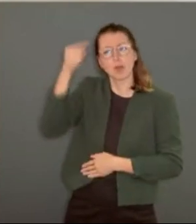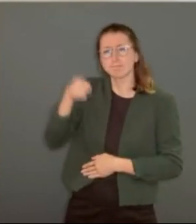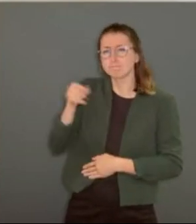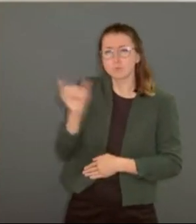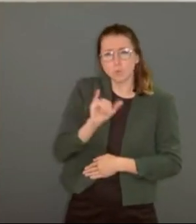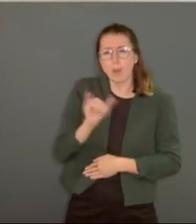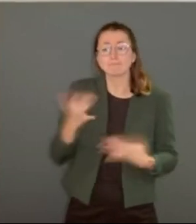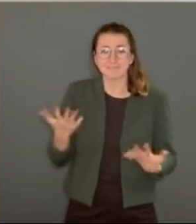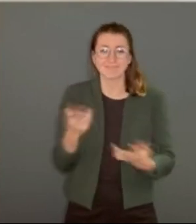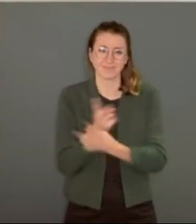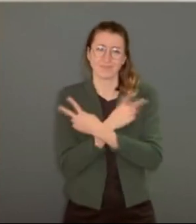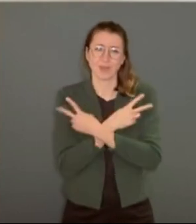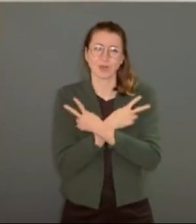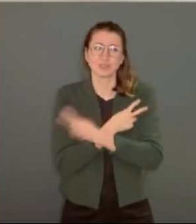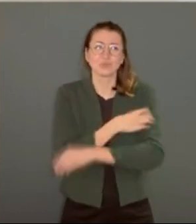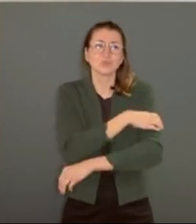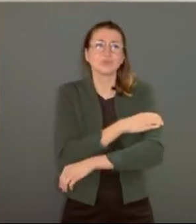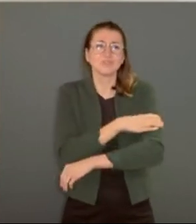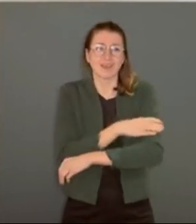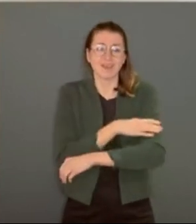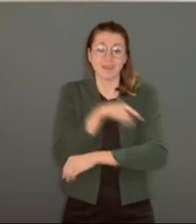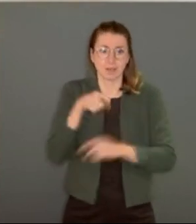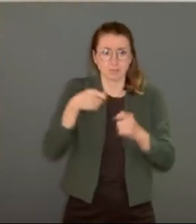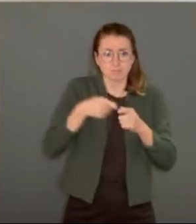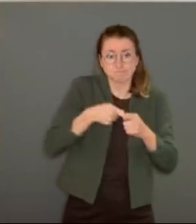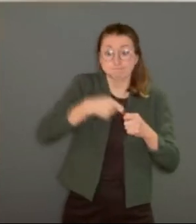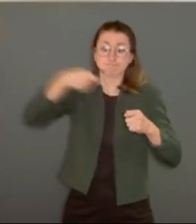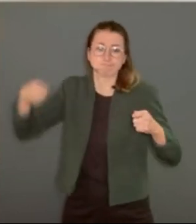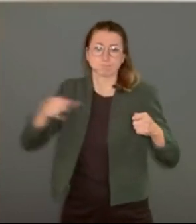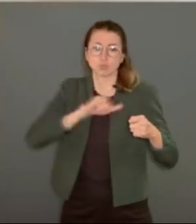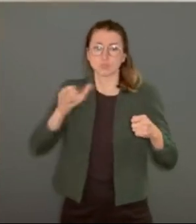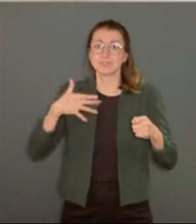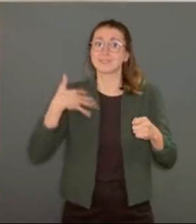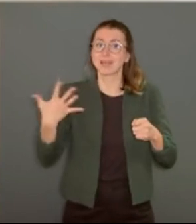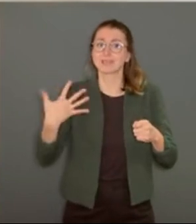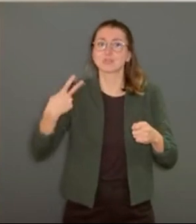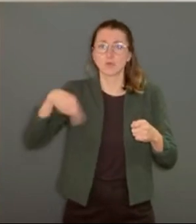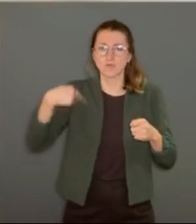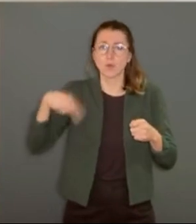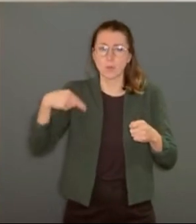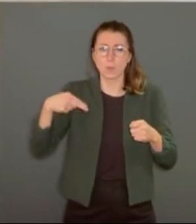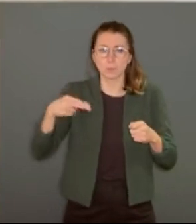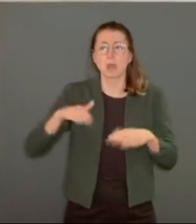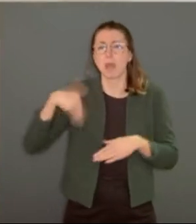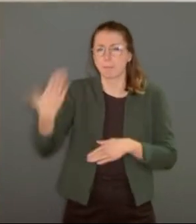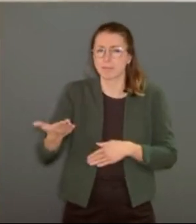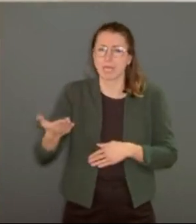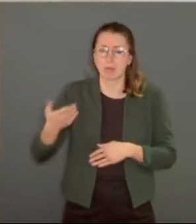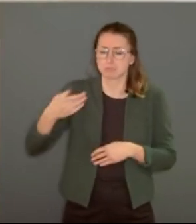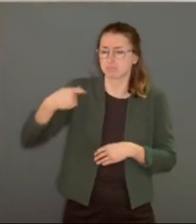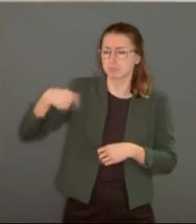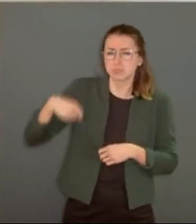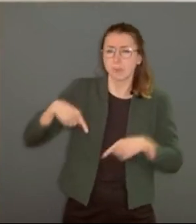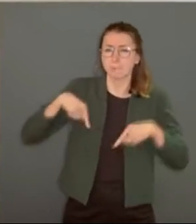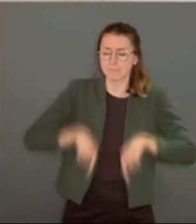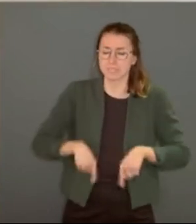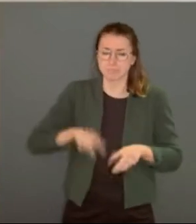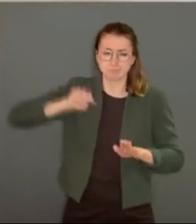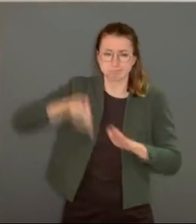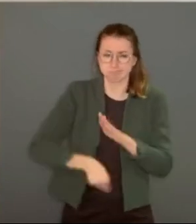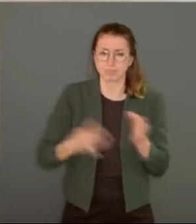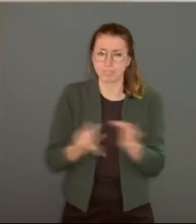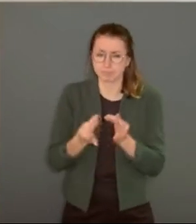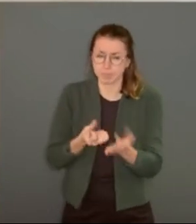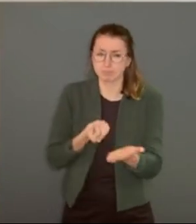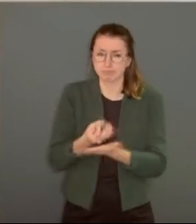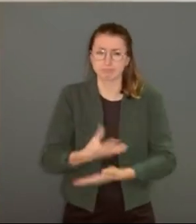prolongées jusqu'au 15 novembre. Les ministres des communautés vont donner plus de détails. En ce qui concerne le